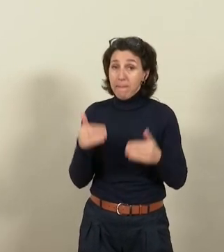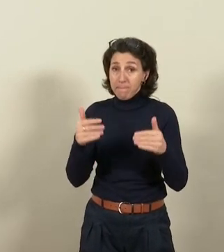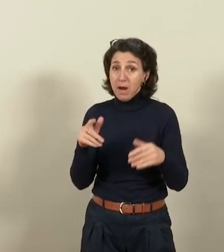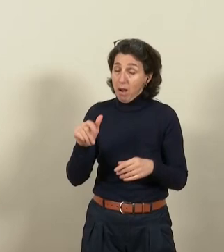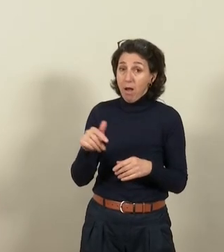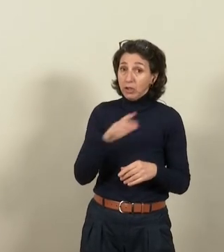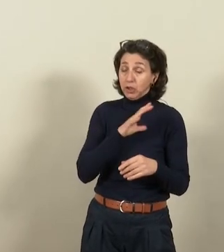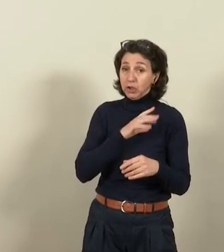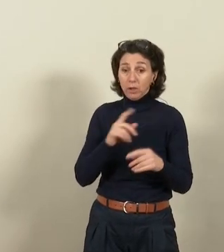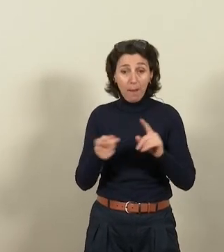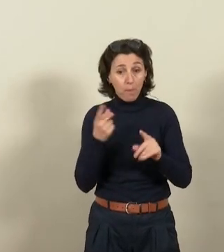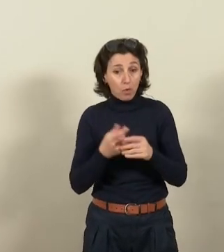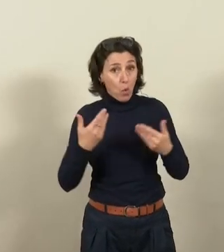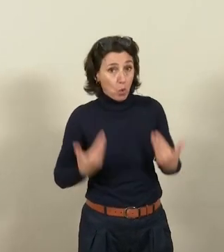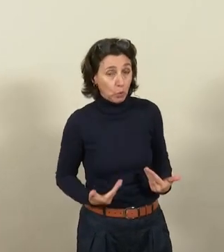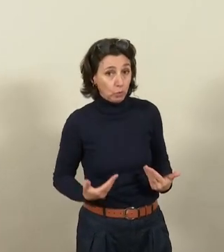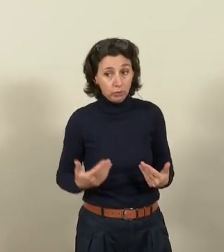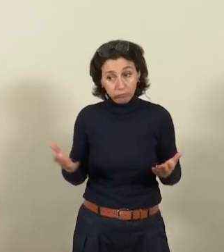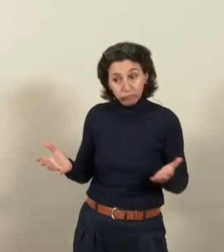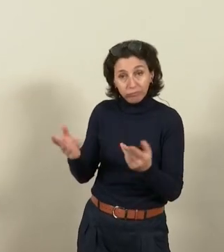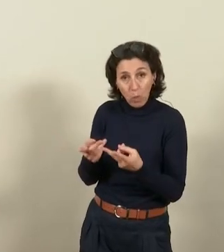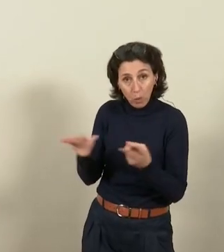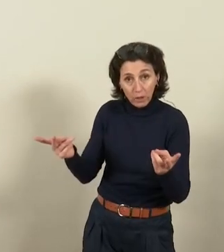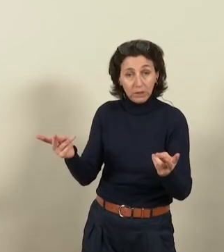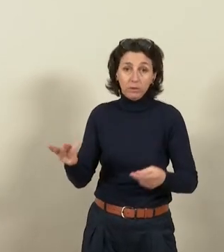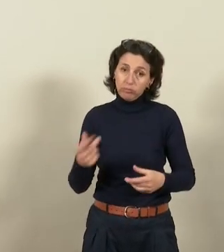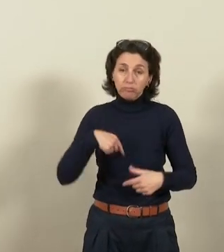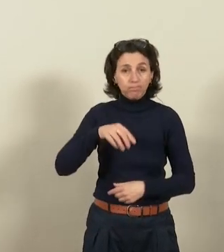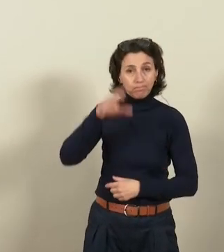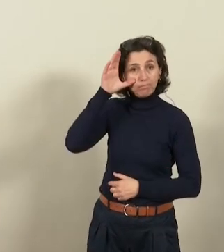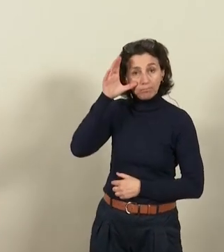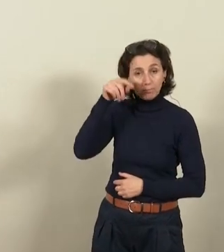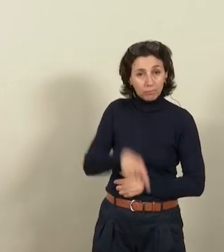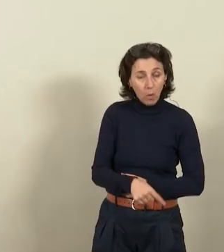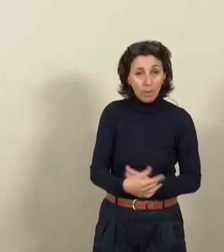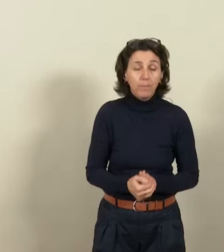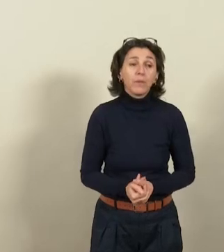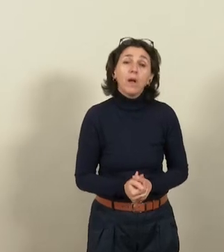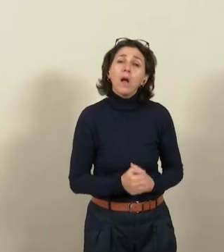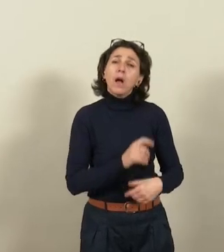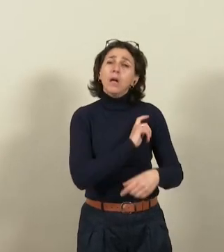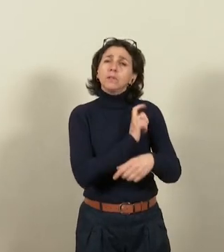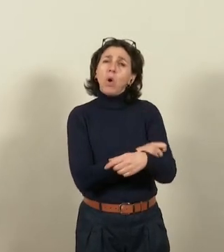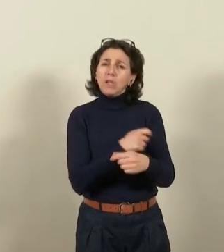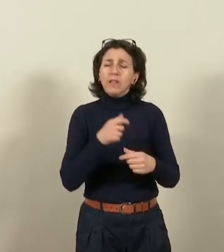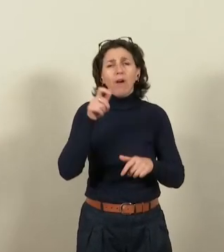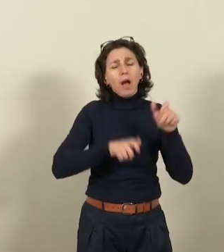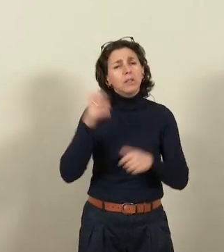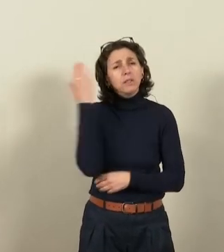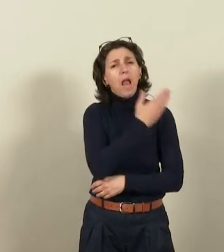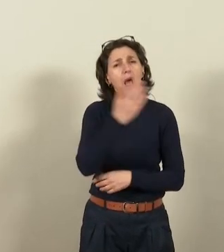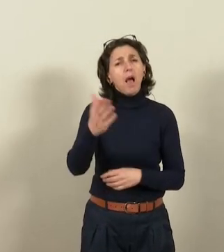libération de la parole plusieurs sportives notamment on ouvert la voix dès 2020 comme Sara à bitball en